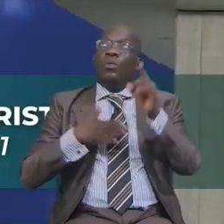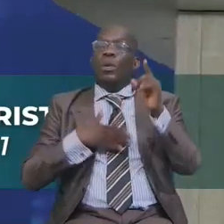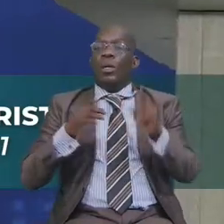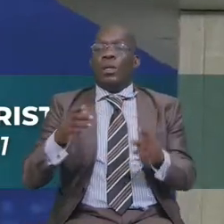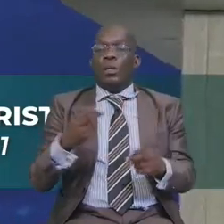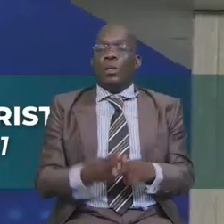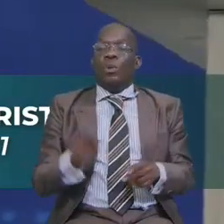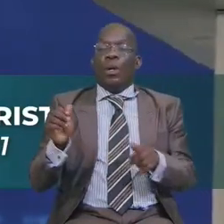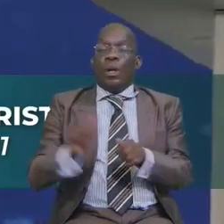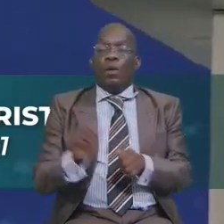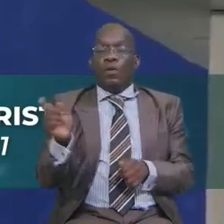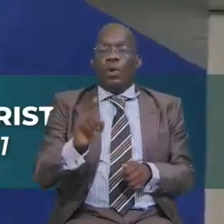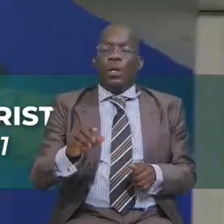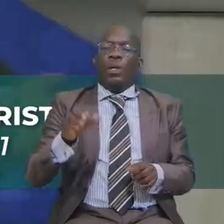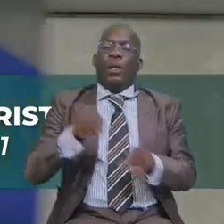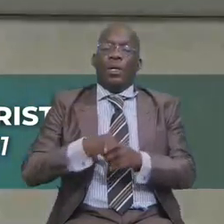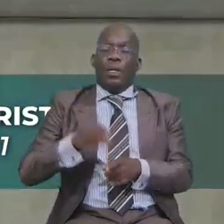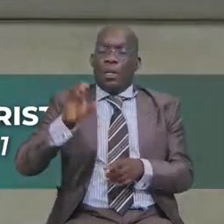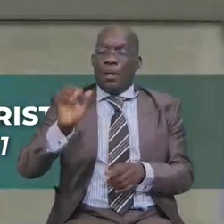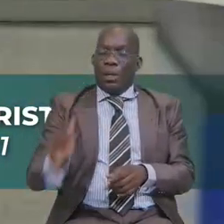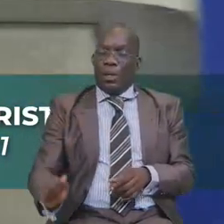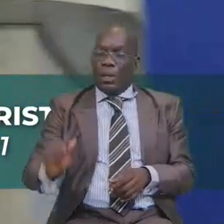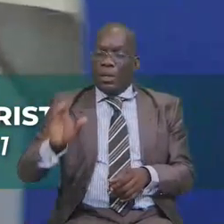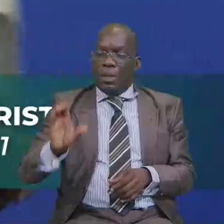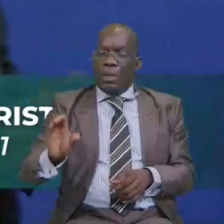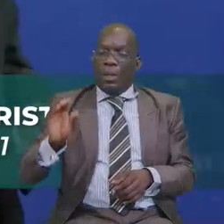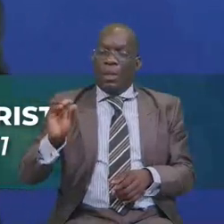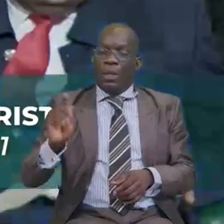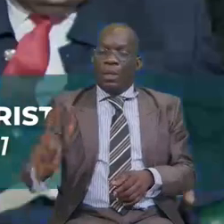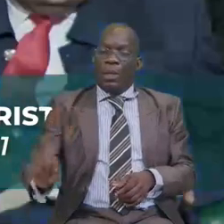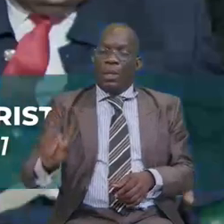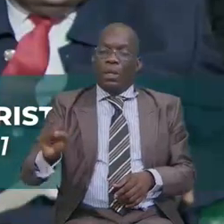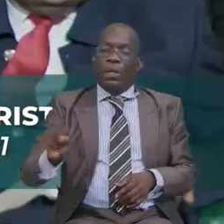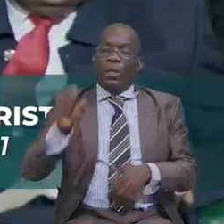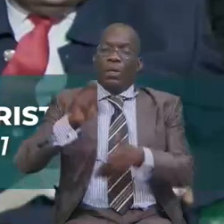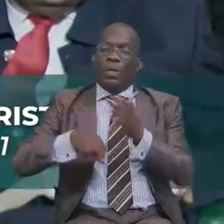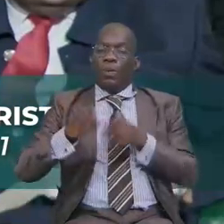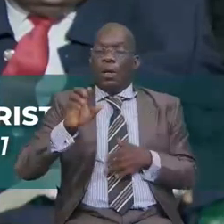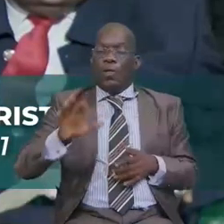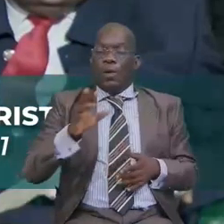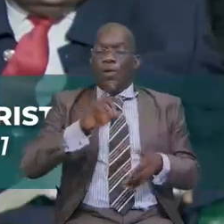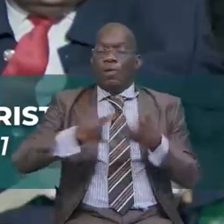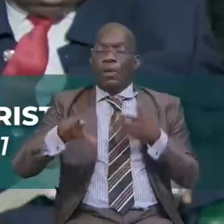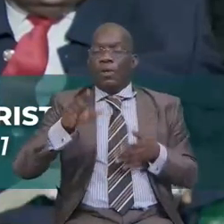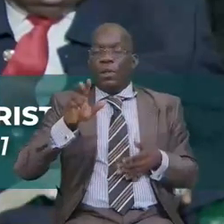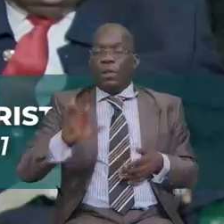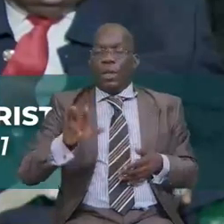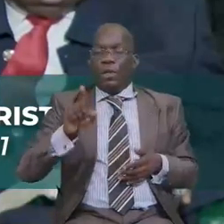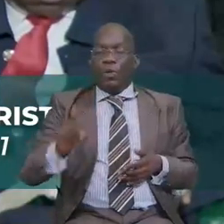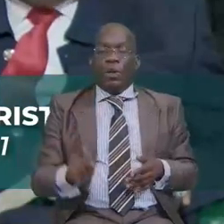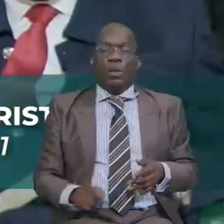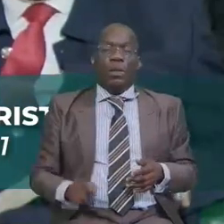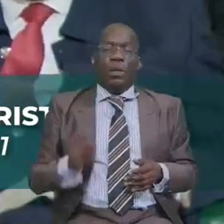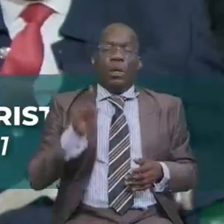en Actes chapitre 5, verset 31, Actes chapitre 5, verset